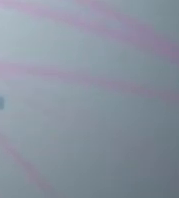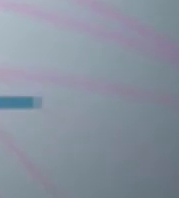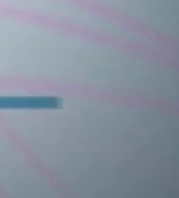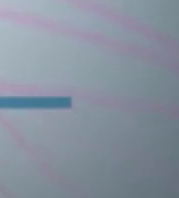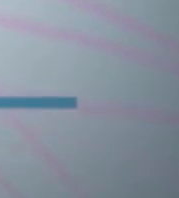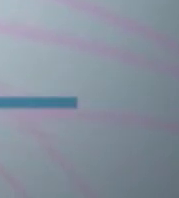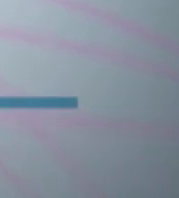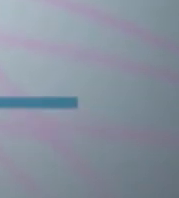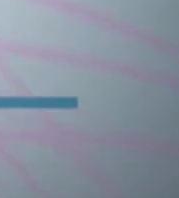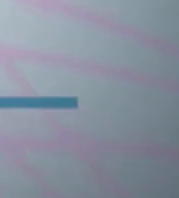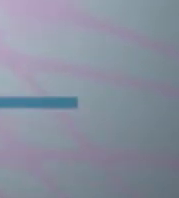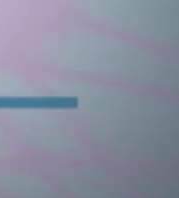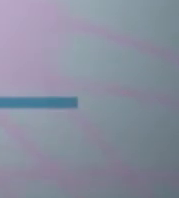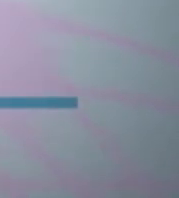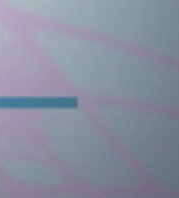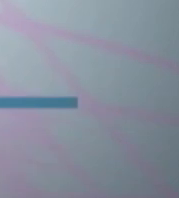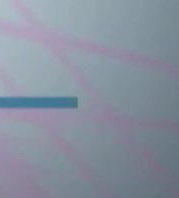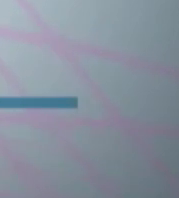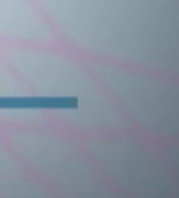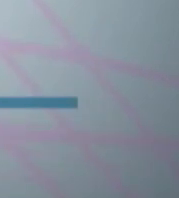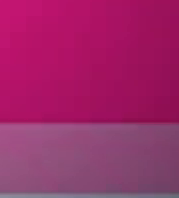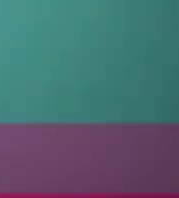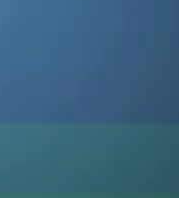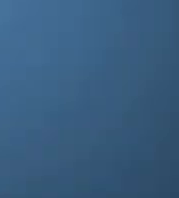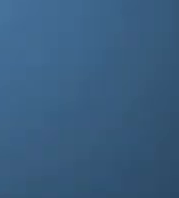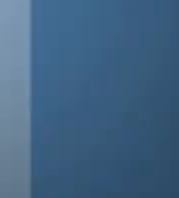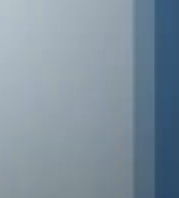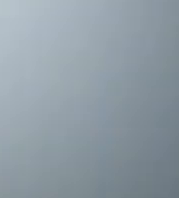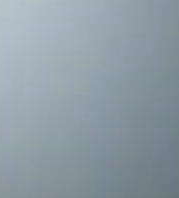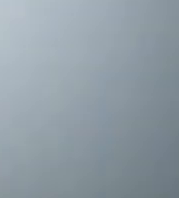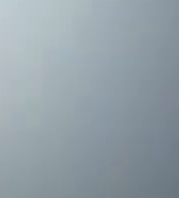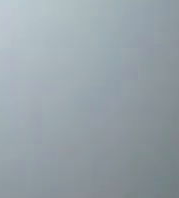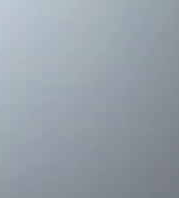მიმართეთ ეროვნულ სკრინინგ ცენტრს 2 20 35 35.